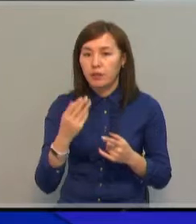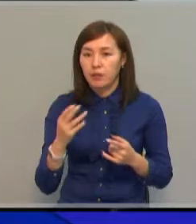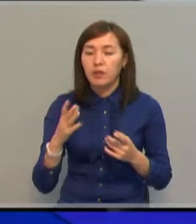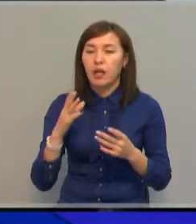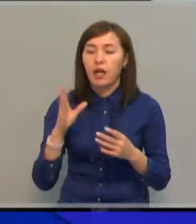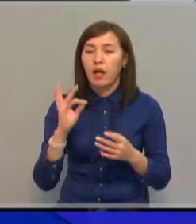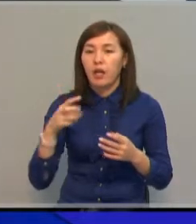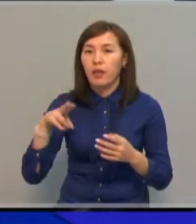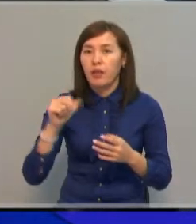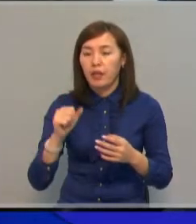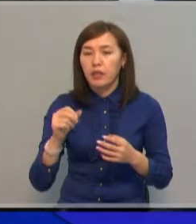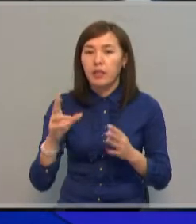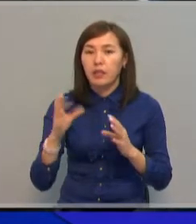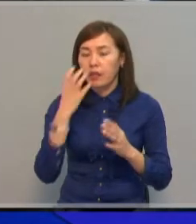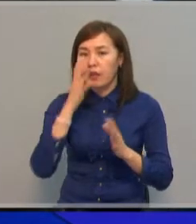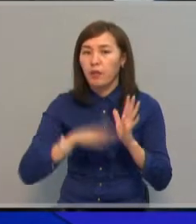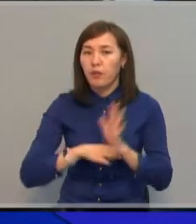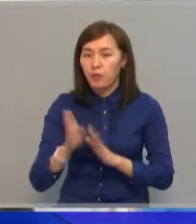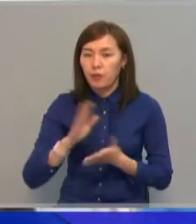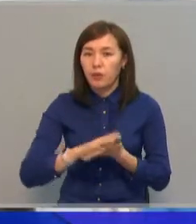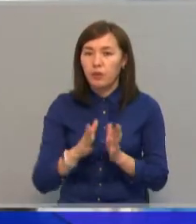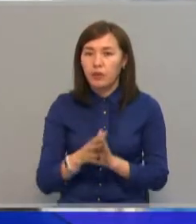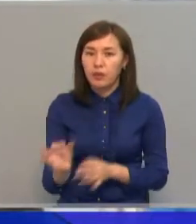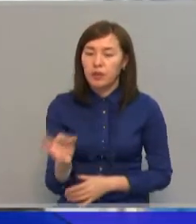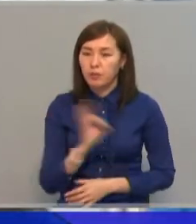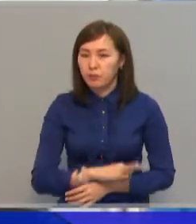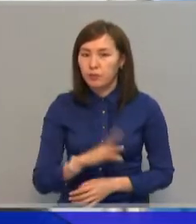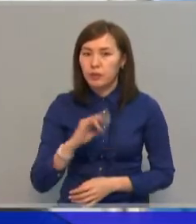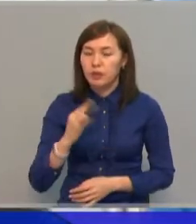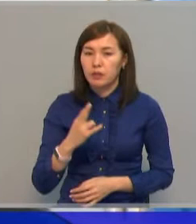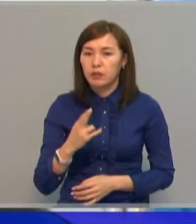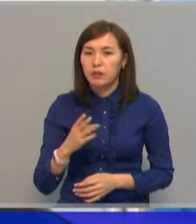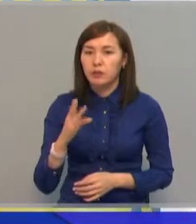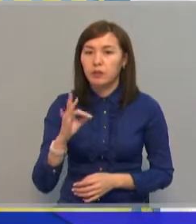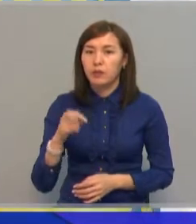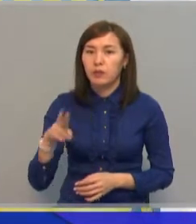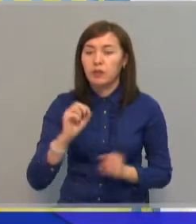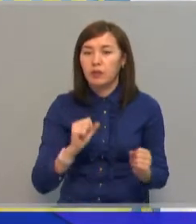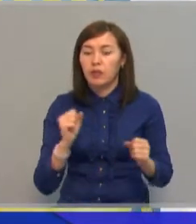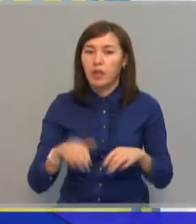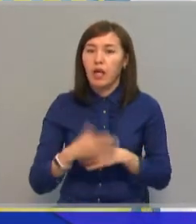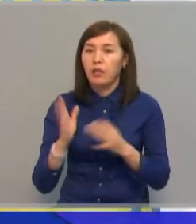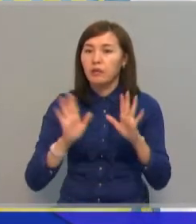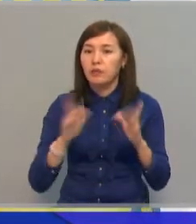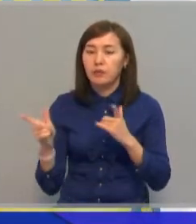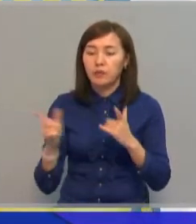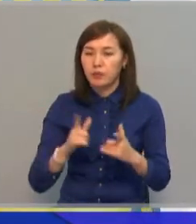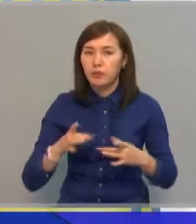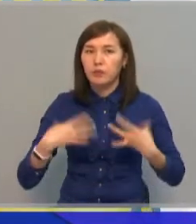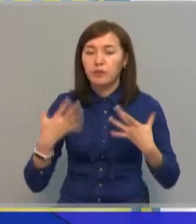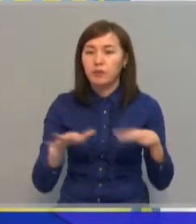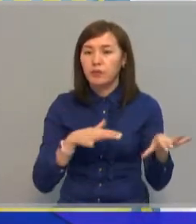мен канадалық Дюсселей циркінің үздік әдістемелерін пайдаланып, ұлттық колоритті сақтап, жаңа қойылым дайындап,